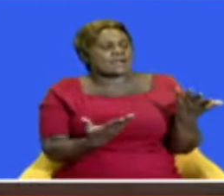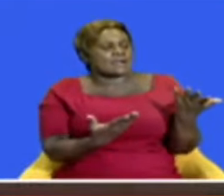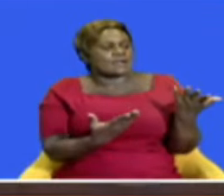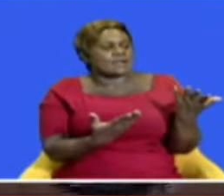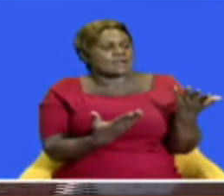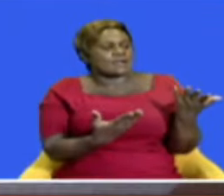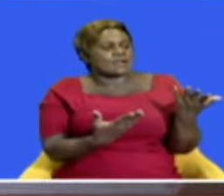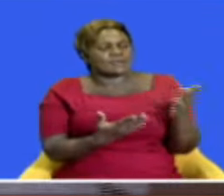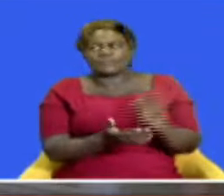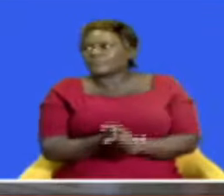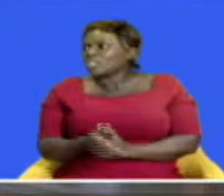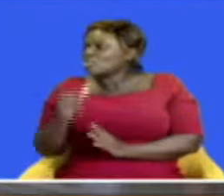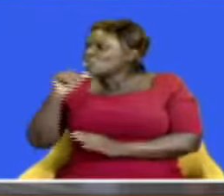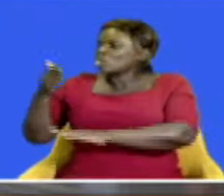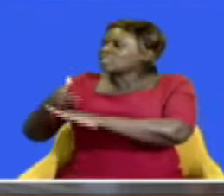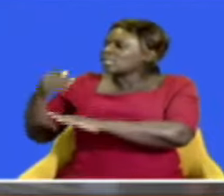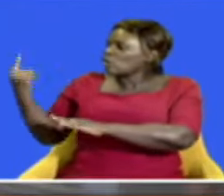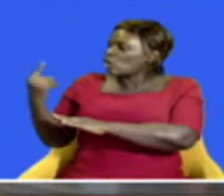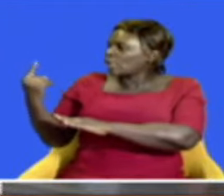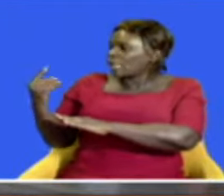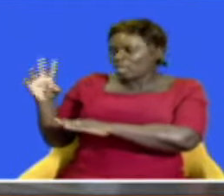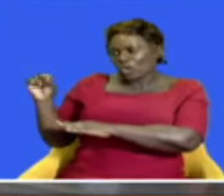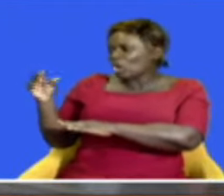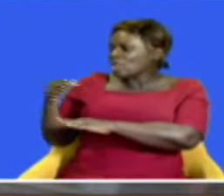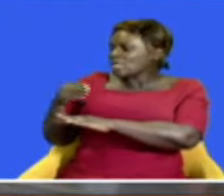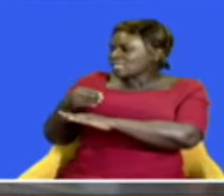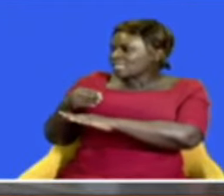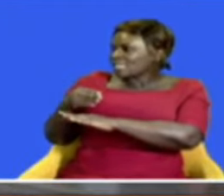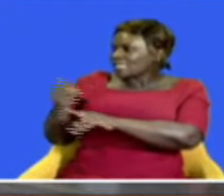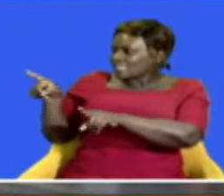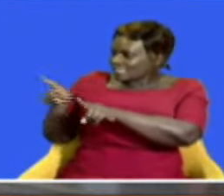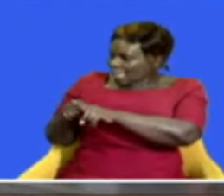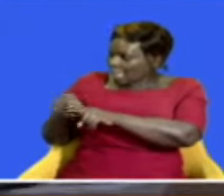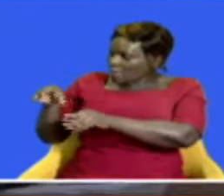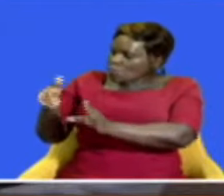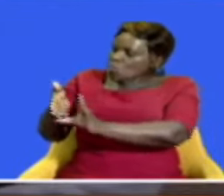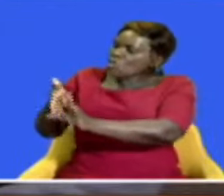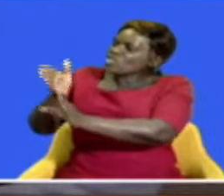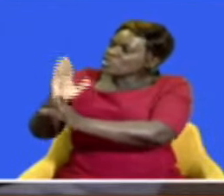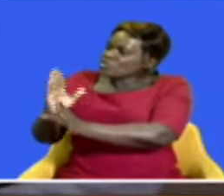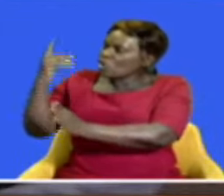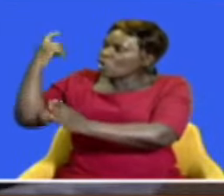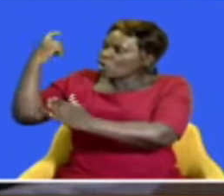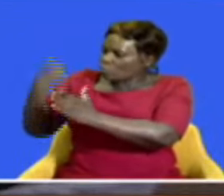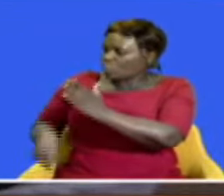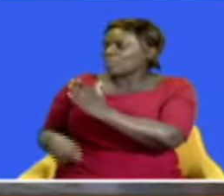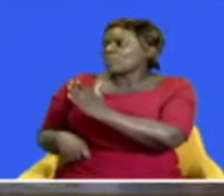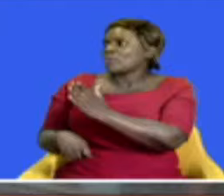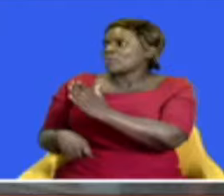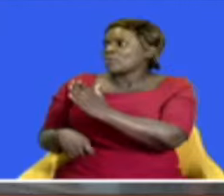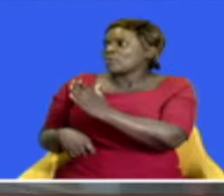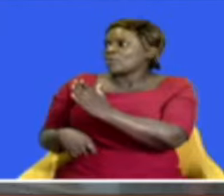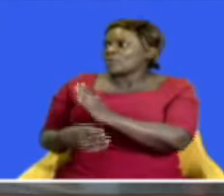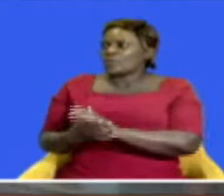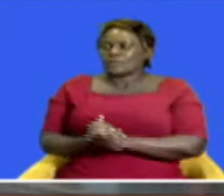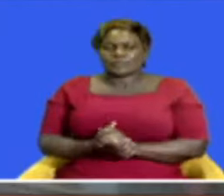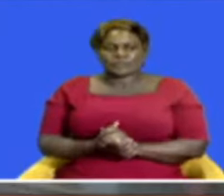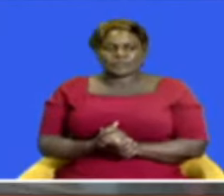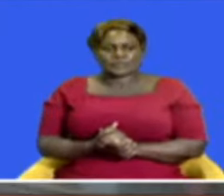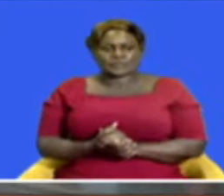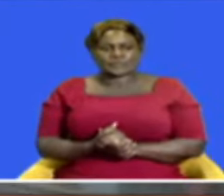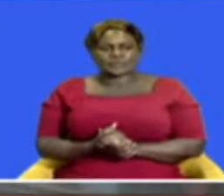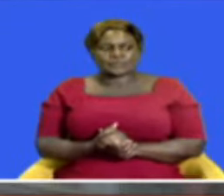pande ile nyingine. Kwa hivyo si kutuma peke yake. Sio kutuma peke yake. Kutoa pia unalipa. Nini kingine ambacho utakilipia hiyo